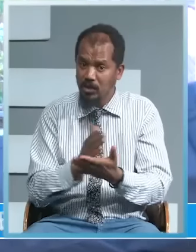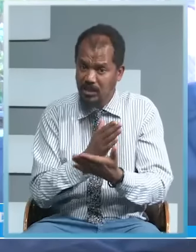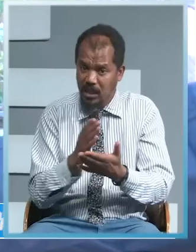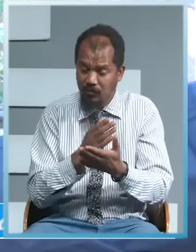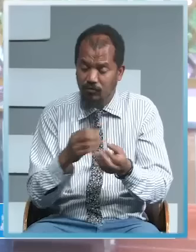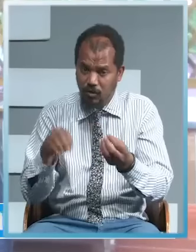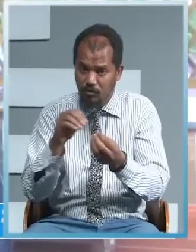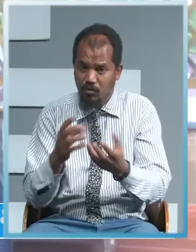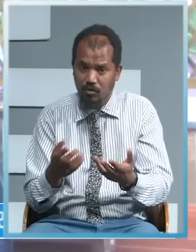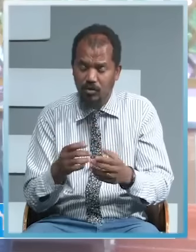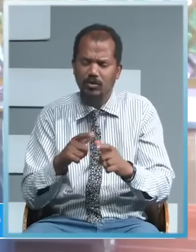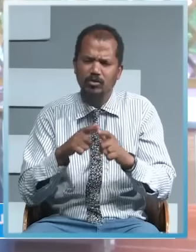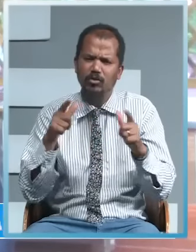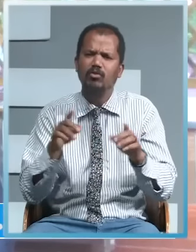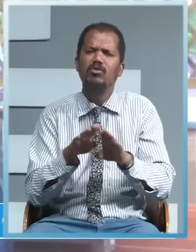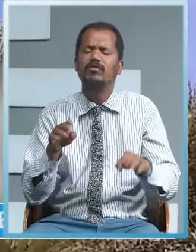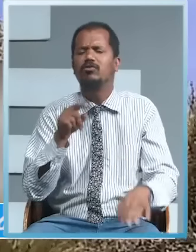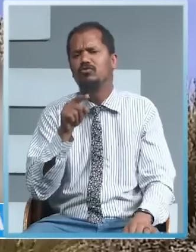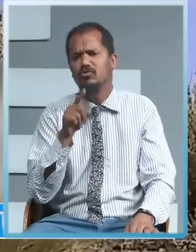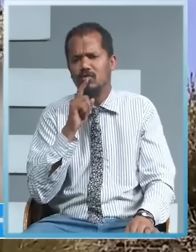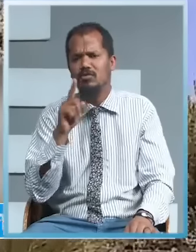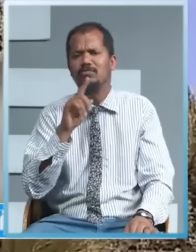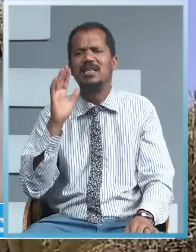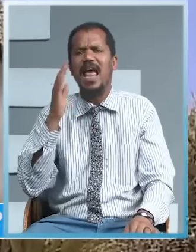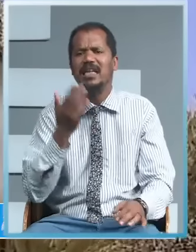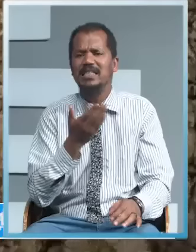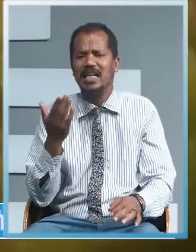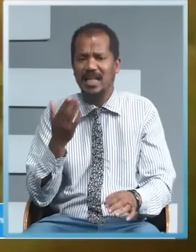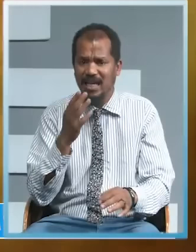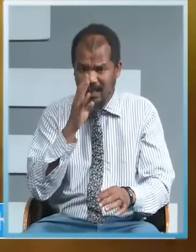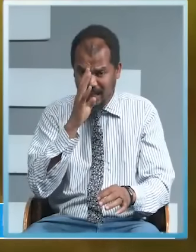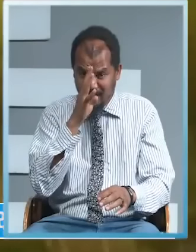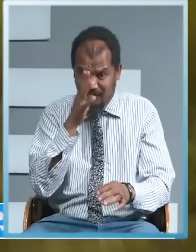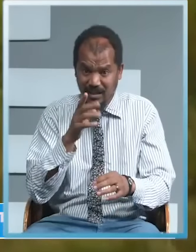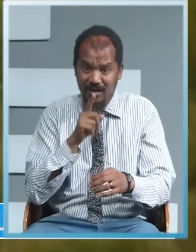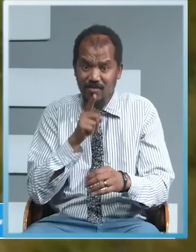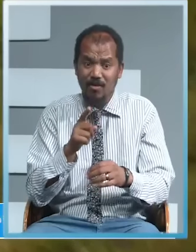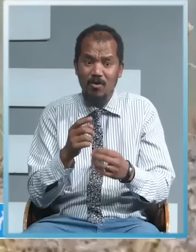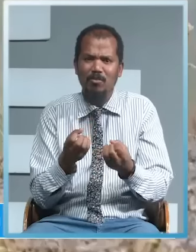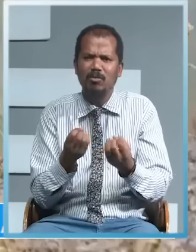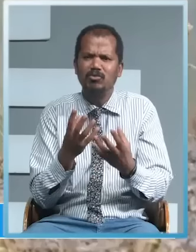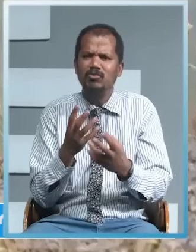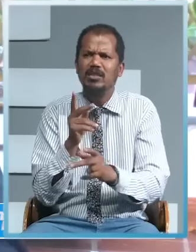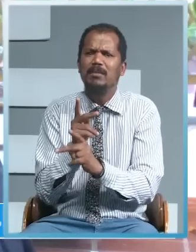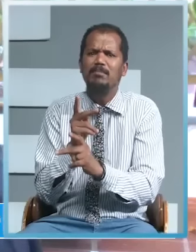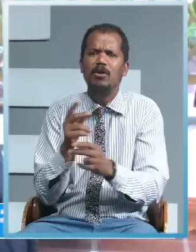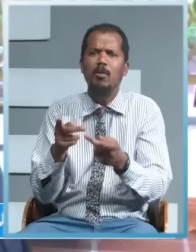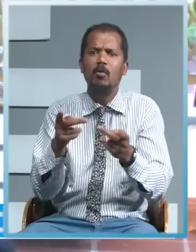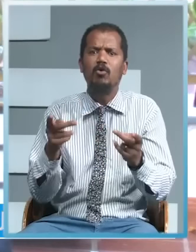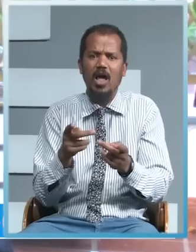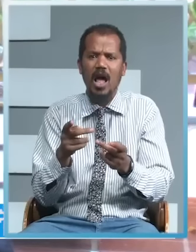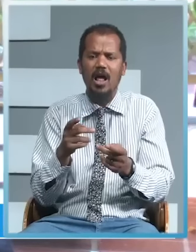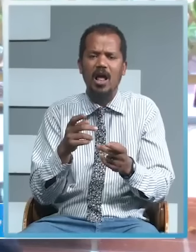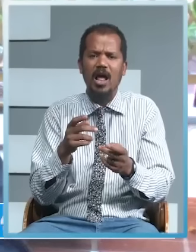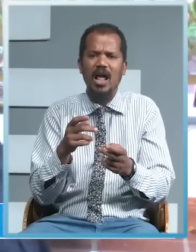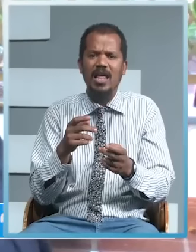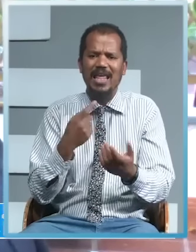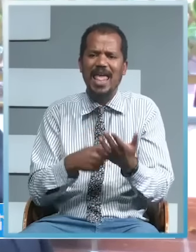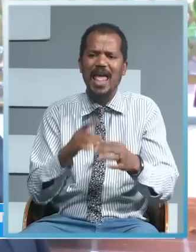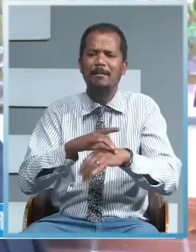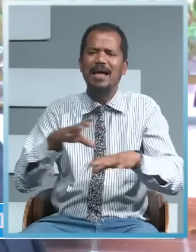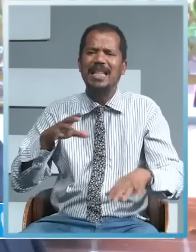ተሳታፊዎቹ አክለዋል ትልቁ ክፍተት እሱ ጋር ነው ምን አይነት ነገር እየተፈጠረ ነው በብዙ የጥብቅ ቦታዎቻችን ላይ no one's land የሚባል